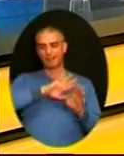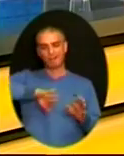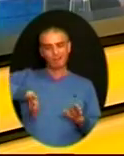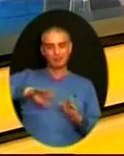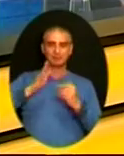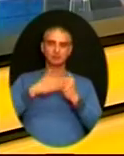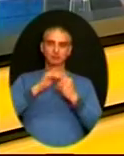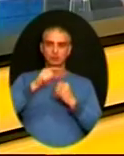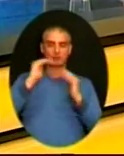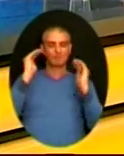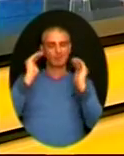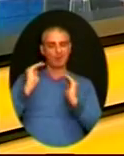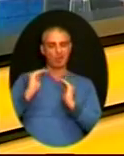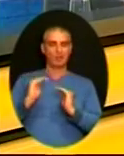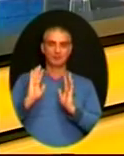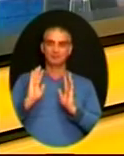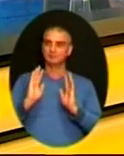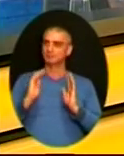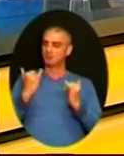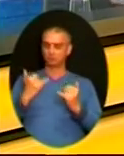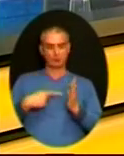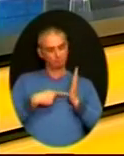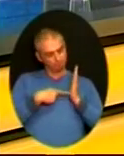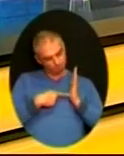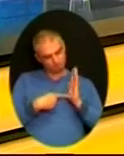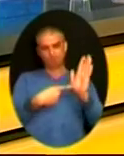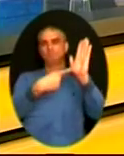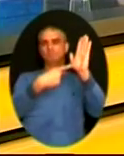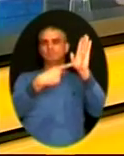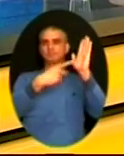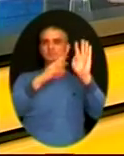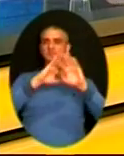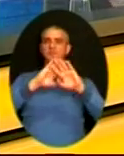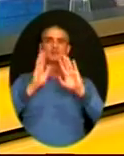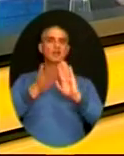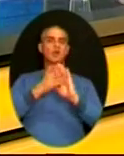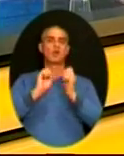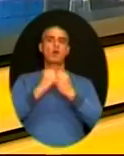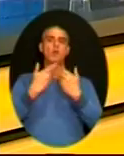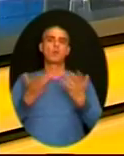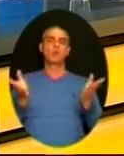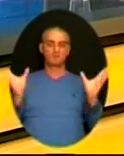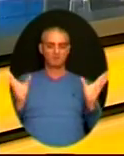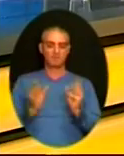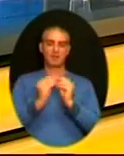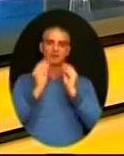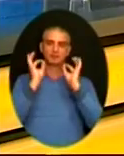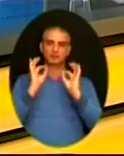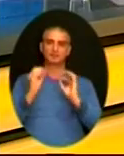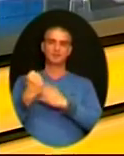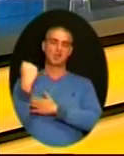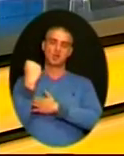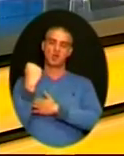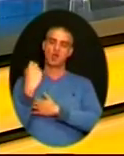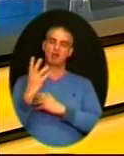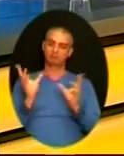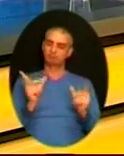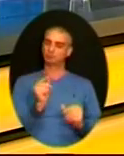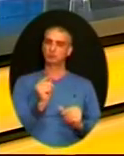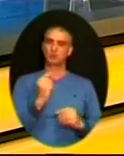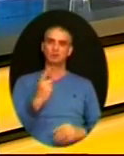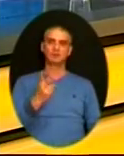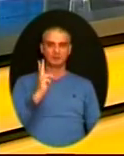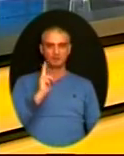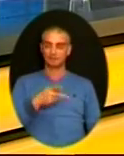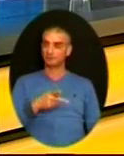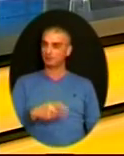שרה ולהמעיט בה. לא, עכשיו זה שרה לבפרחי. עכשיו זה כבר, זה הכל